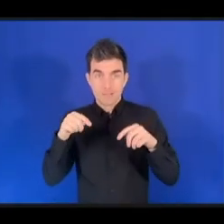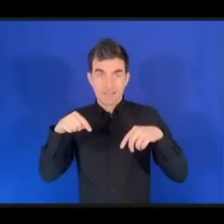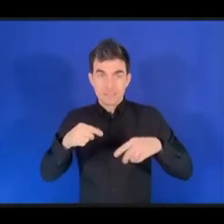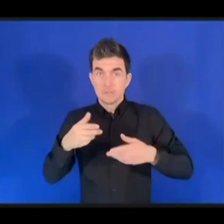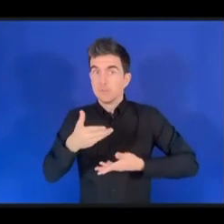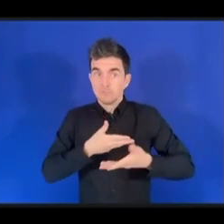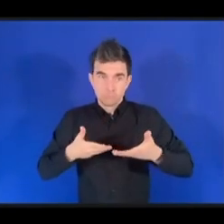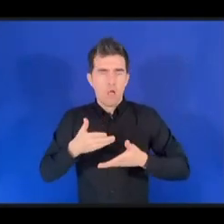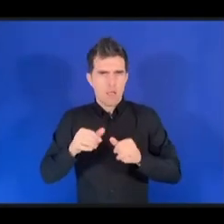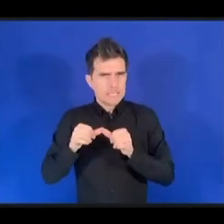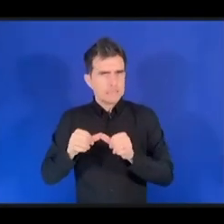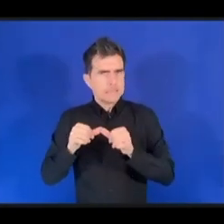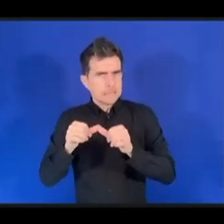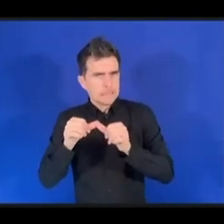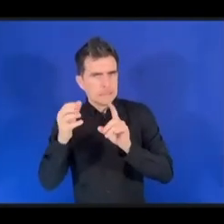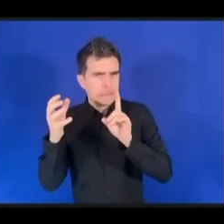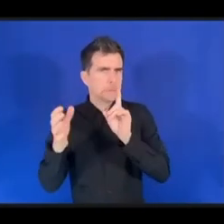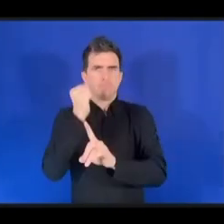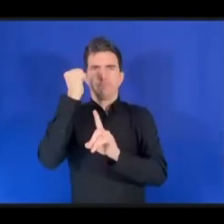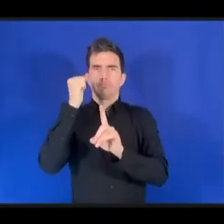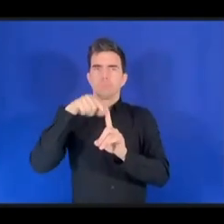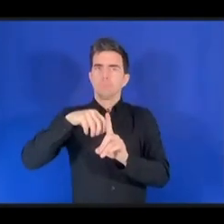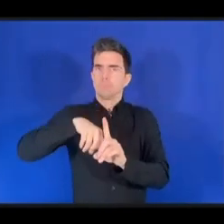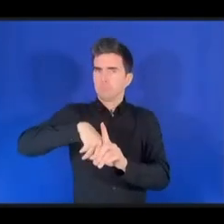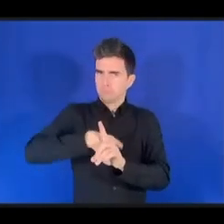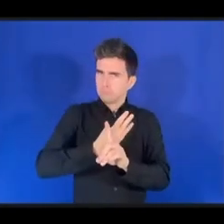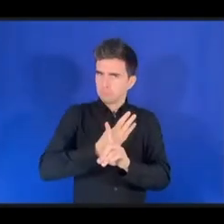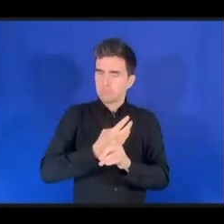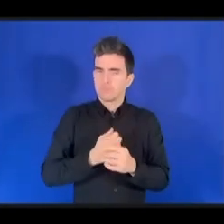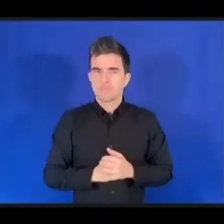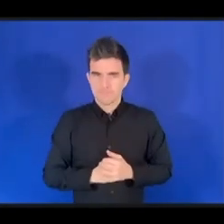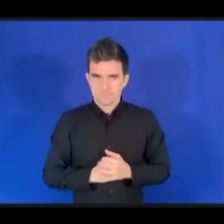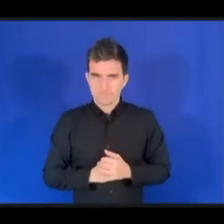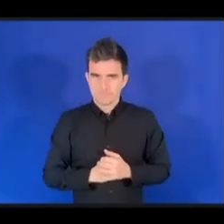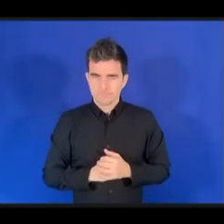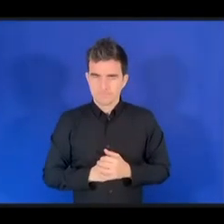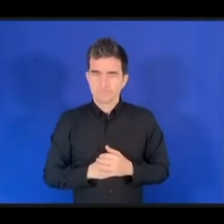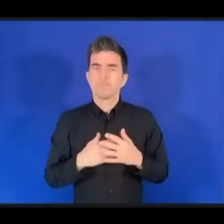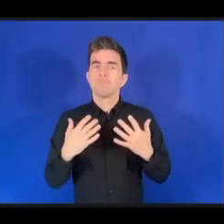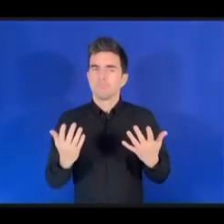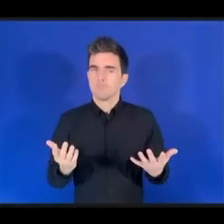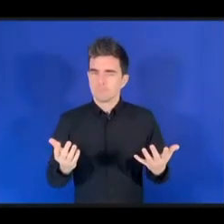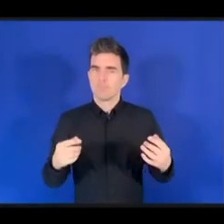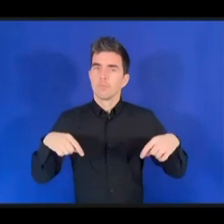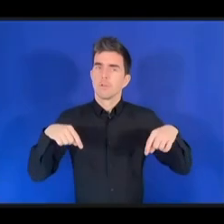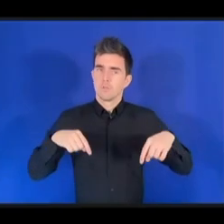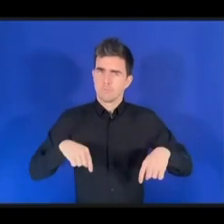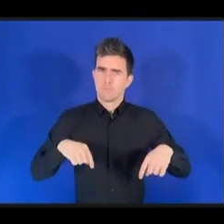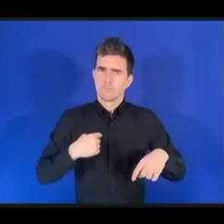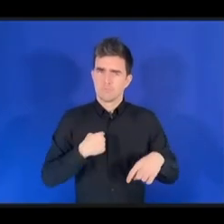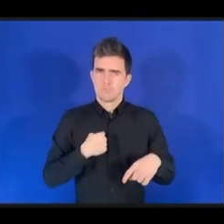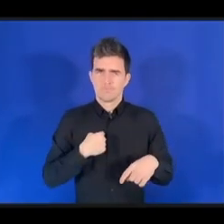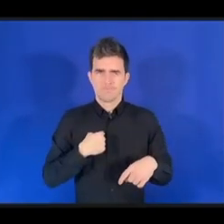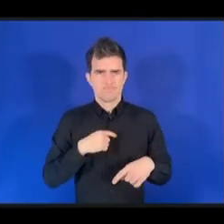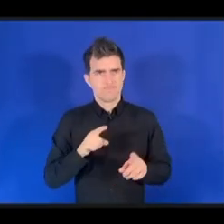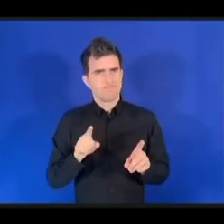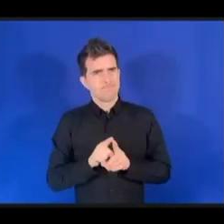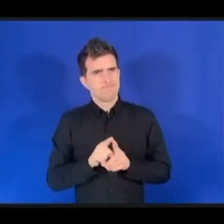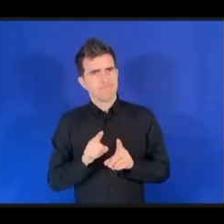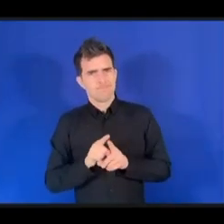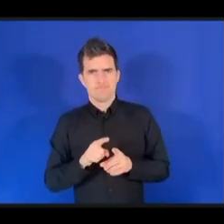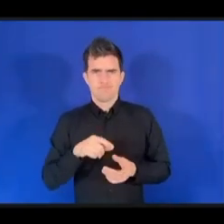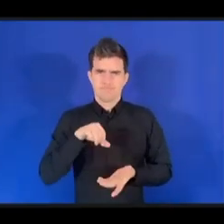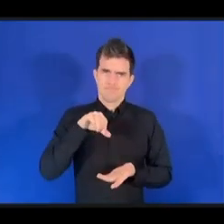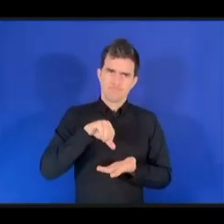た美しい自然様々な街並み誇る